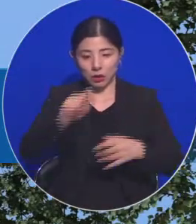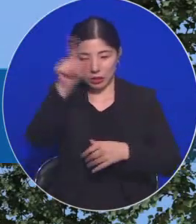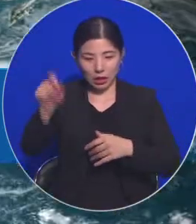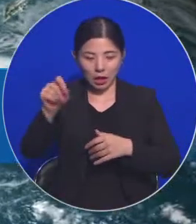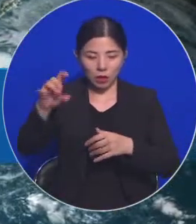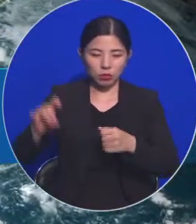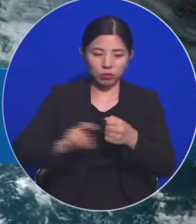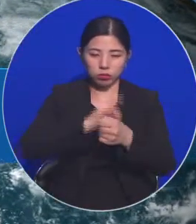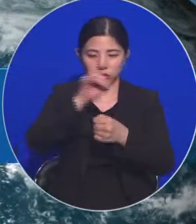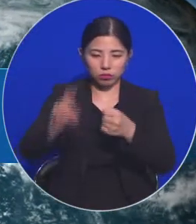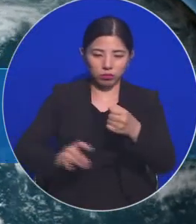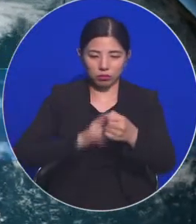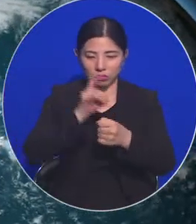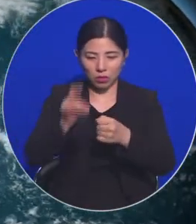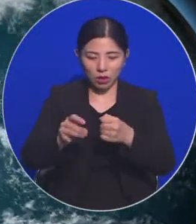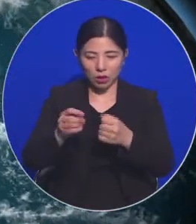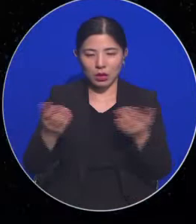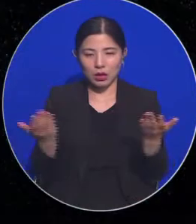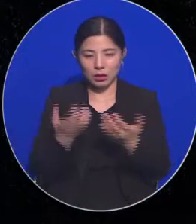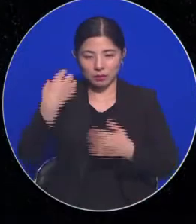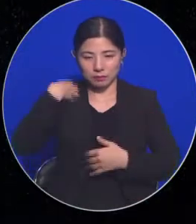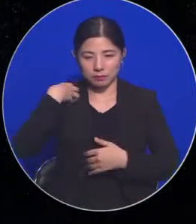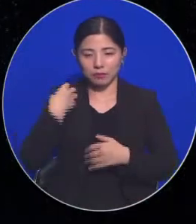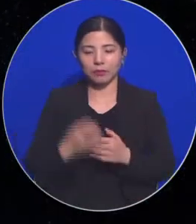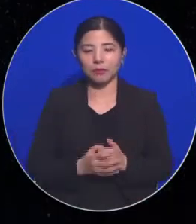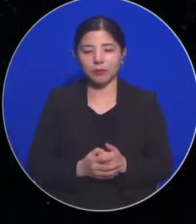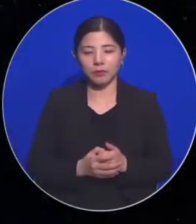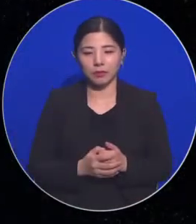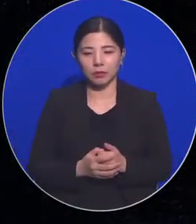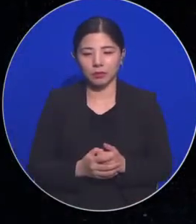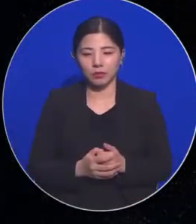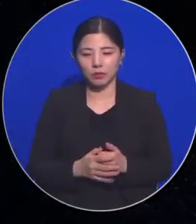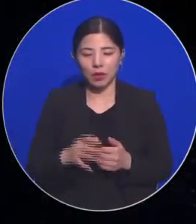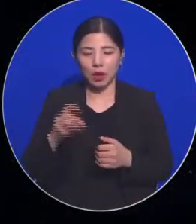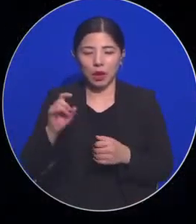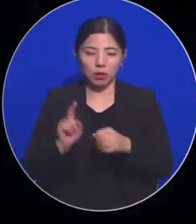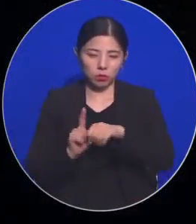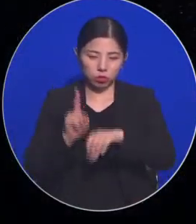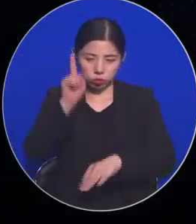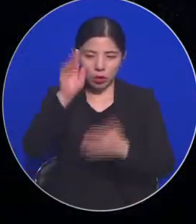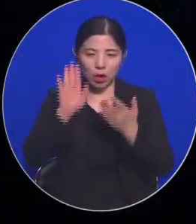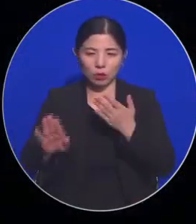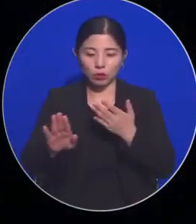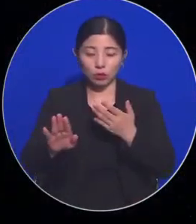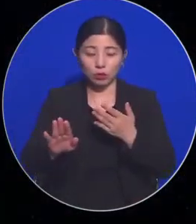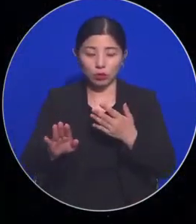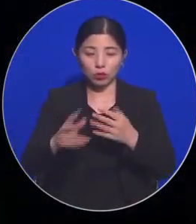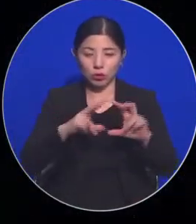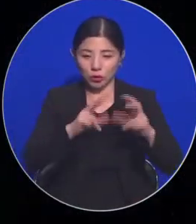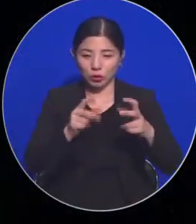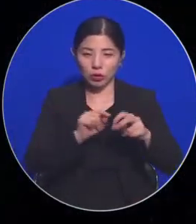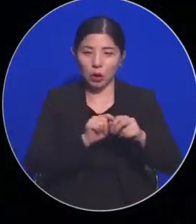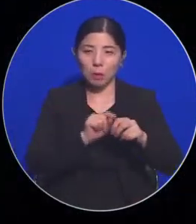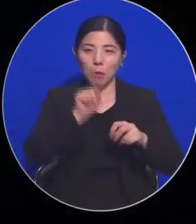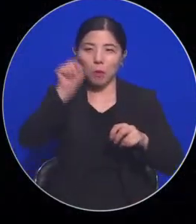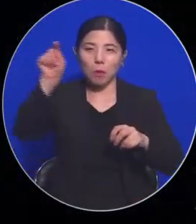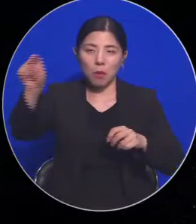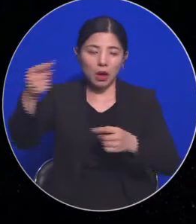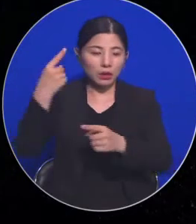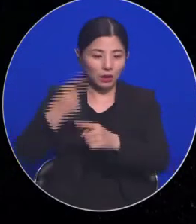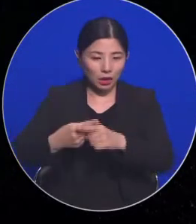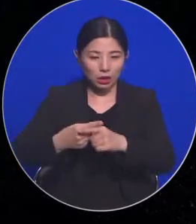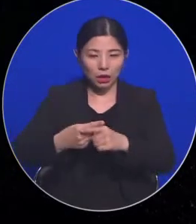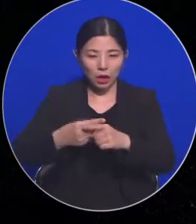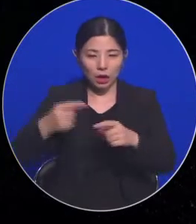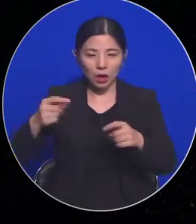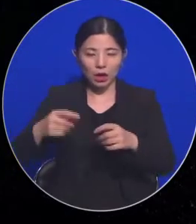돌면서 과학 임무를 수행할 예정입니다. 다누리는 발사된 후 지구로부터 150만 킬로미터 멀어졌다가 지구와